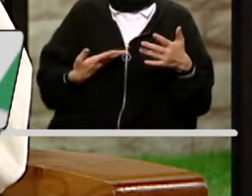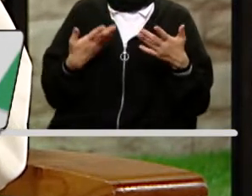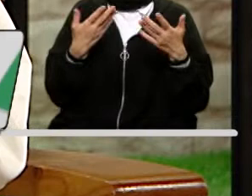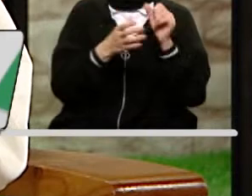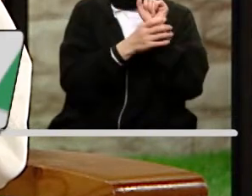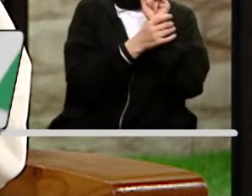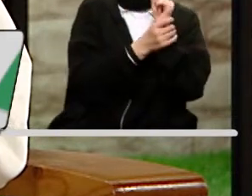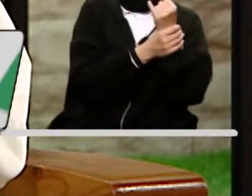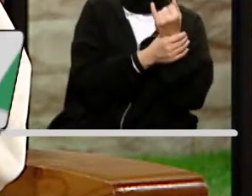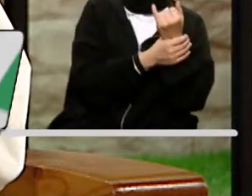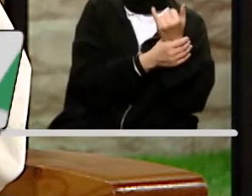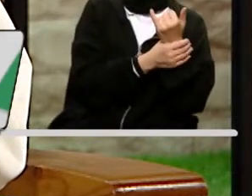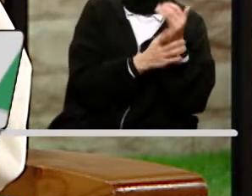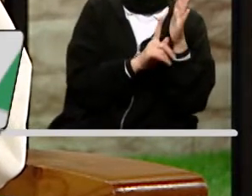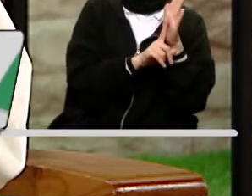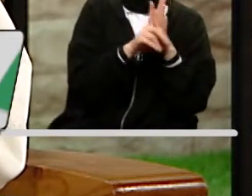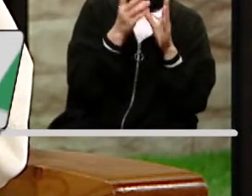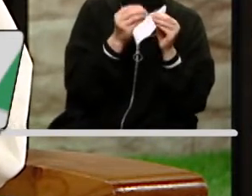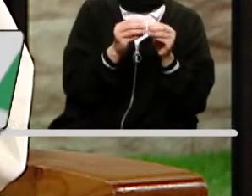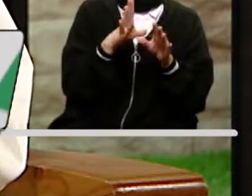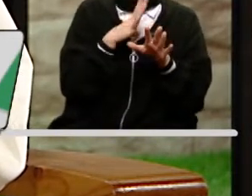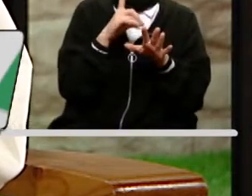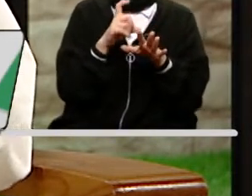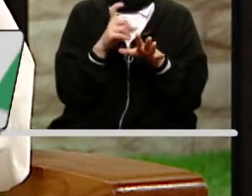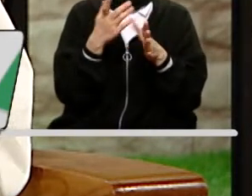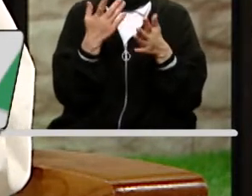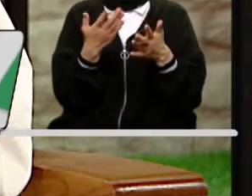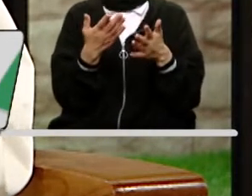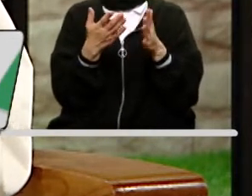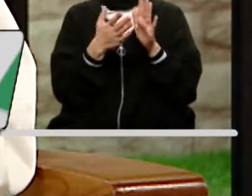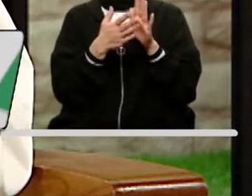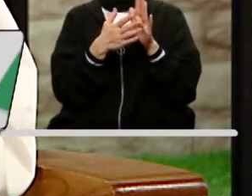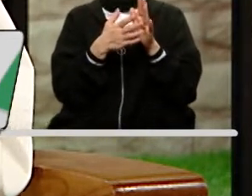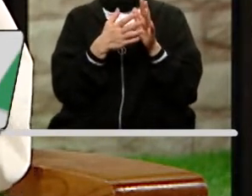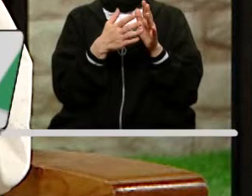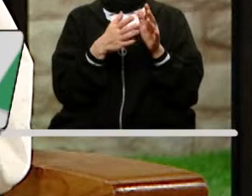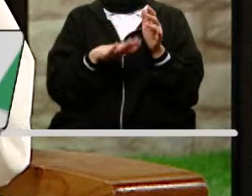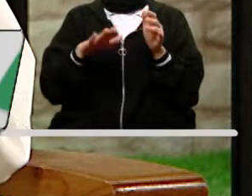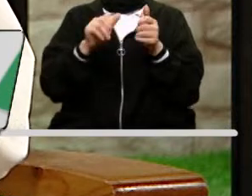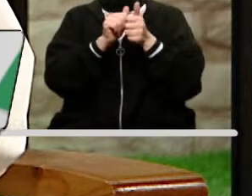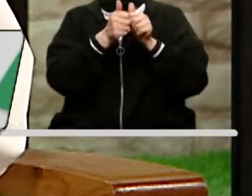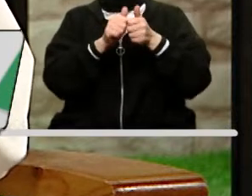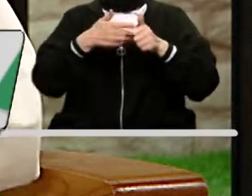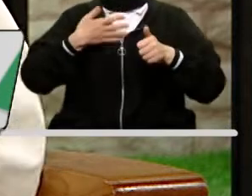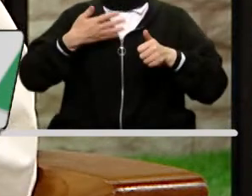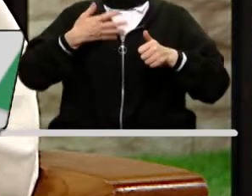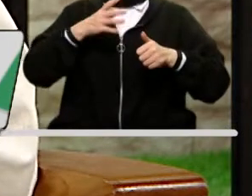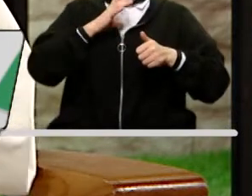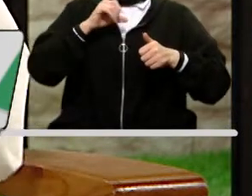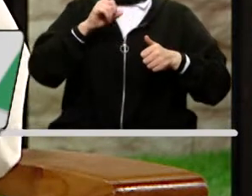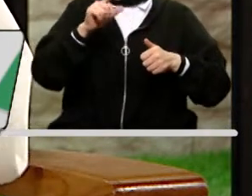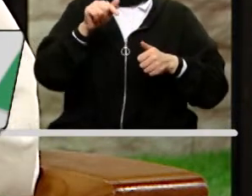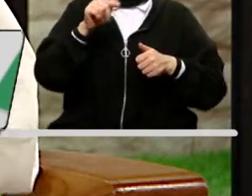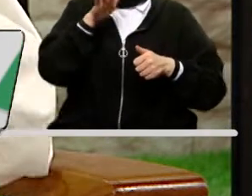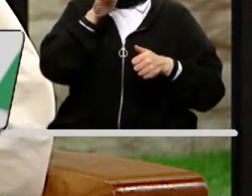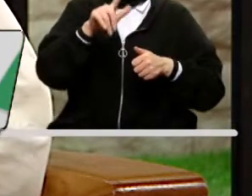Edebiyata mı yetkinliği var? Çocuğun müziğe mi yetkinliği var? Çocuk kinestetik, hareketli bir çocuk, spora mı alanı var? Birincisi bunu bilmemiz gerekiyor.